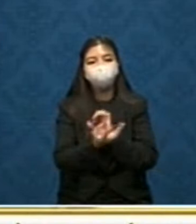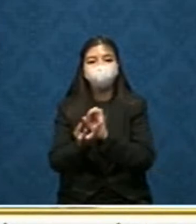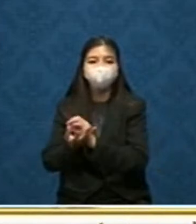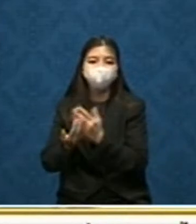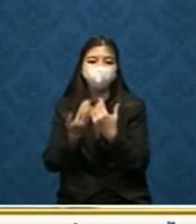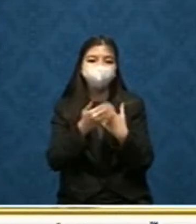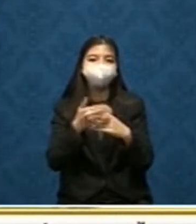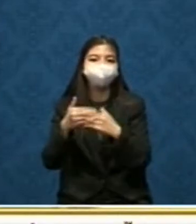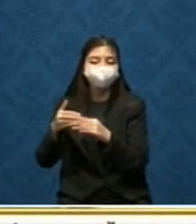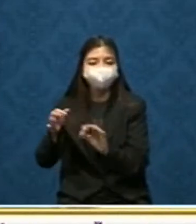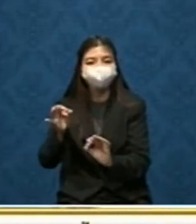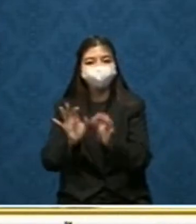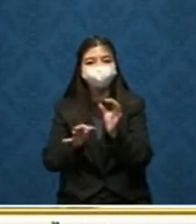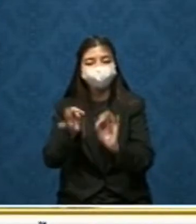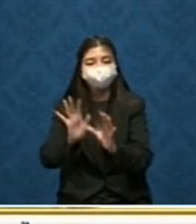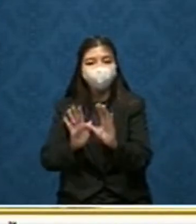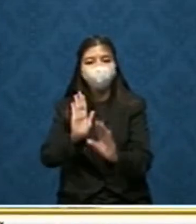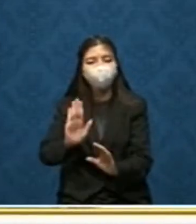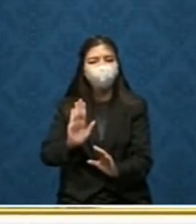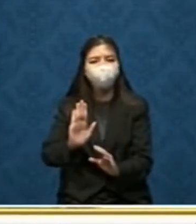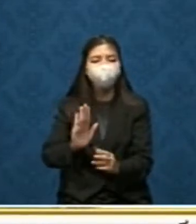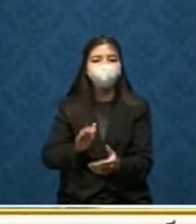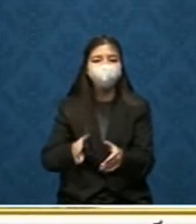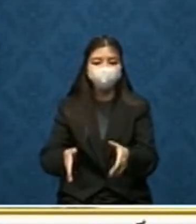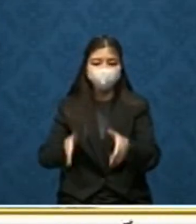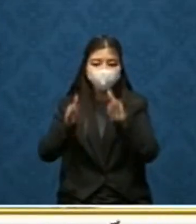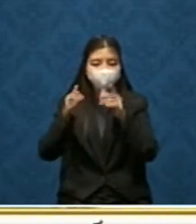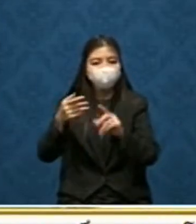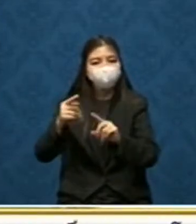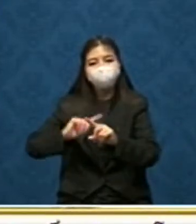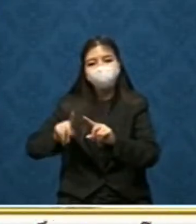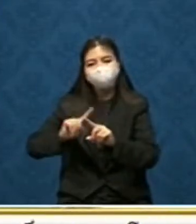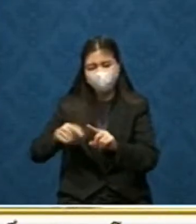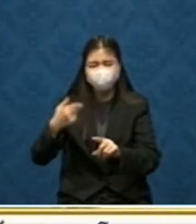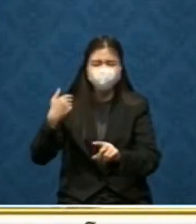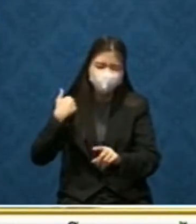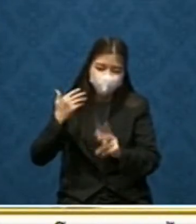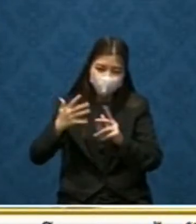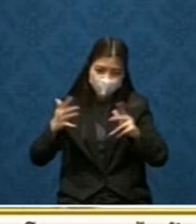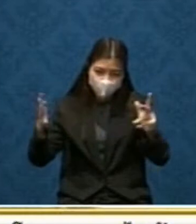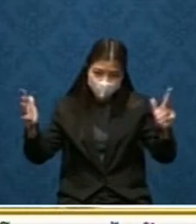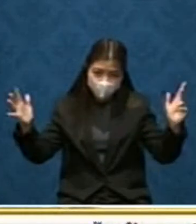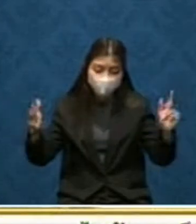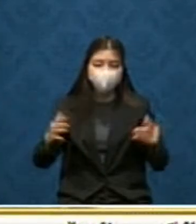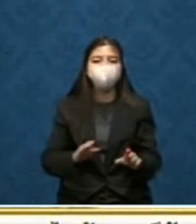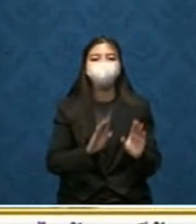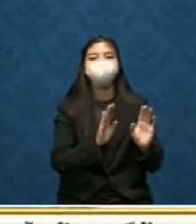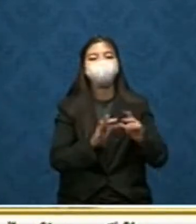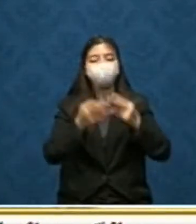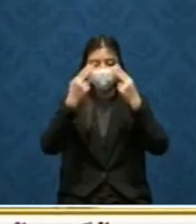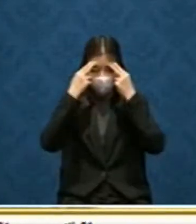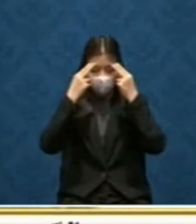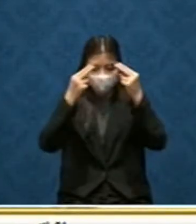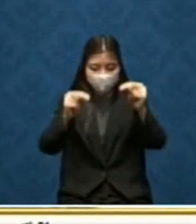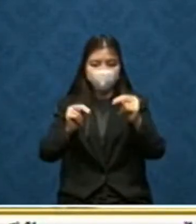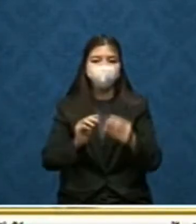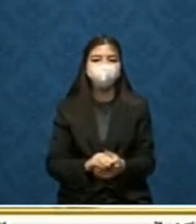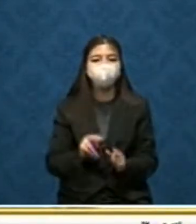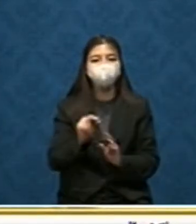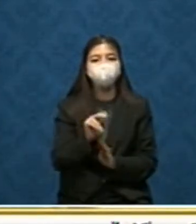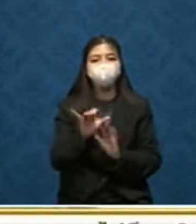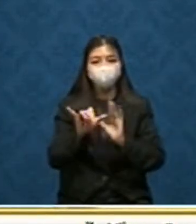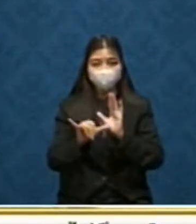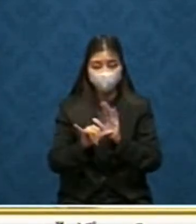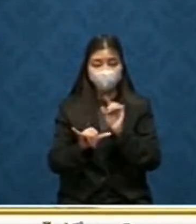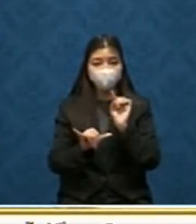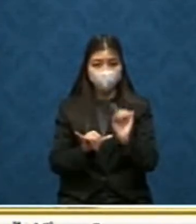แล้ไปเผาอะไรสำนตiereงานยามที่ไหนถามก่อชากรมเยอะท่นโคในโบายข้อน